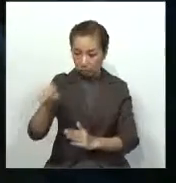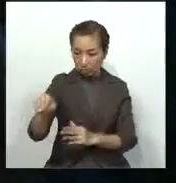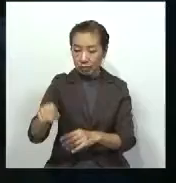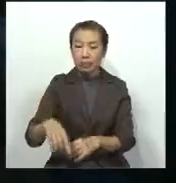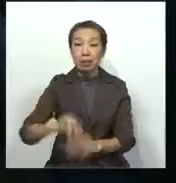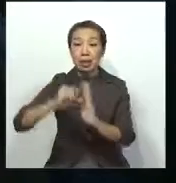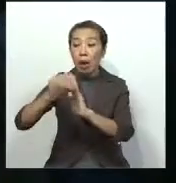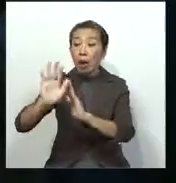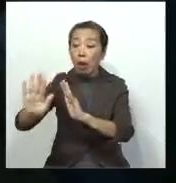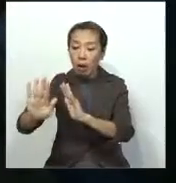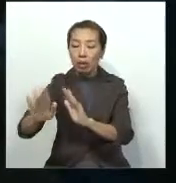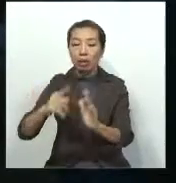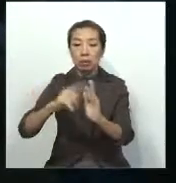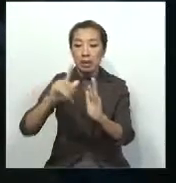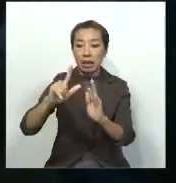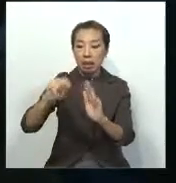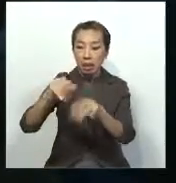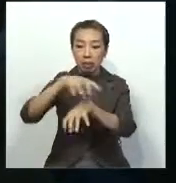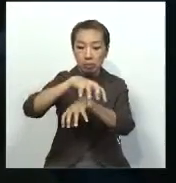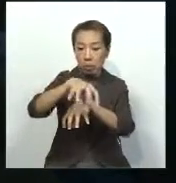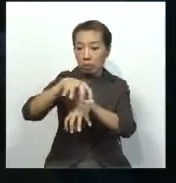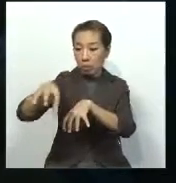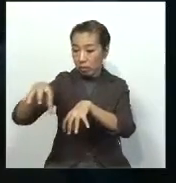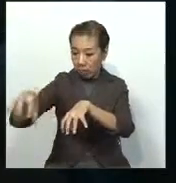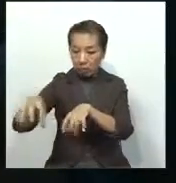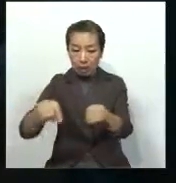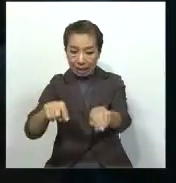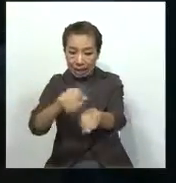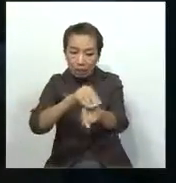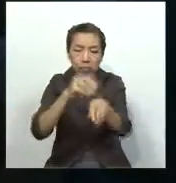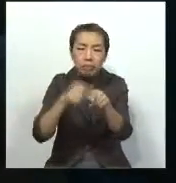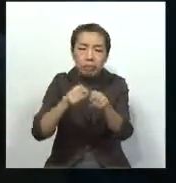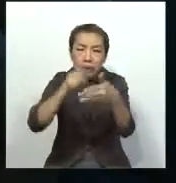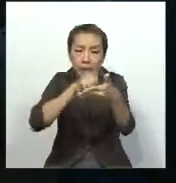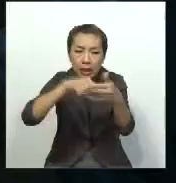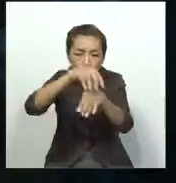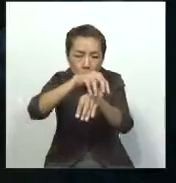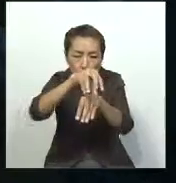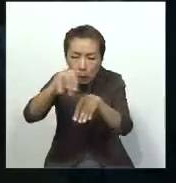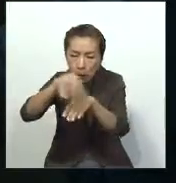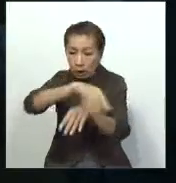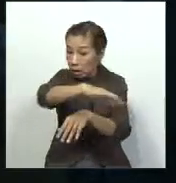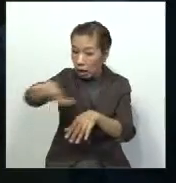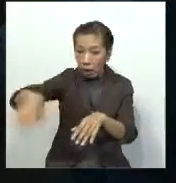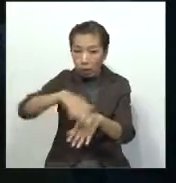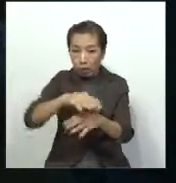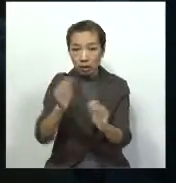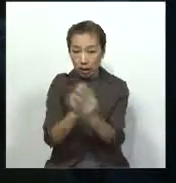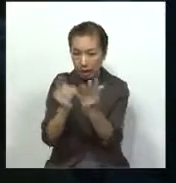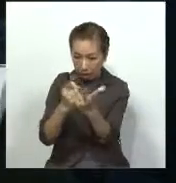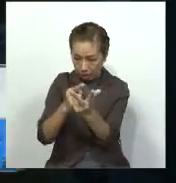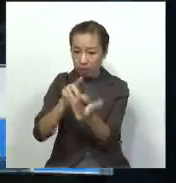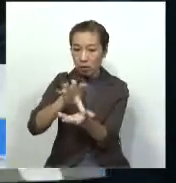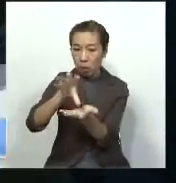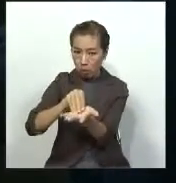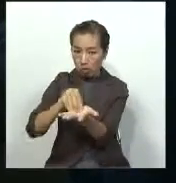ยเลือกตั้งของทุกเขตเลือกตั้งที่จังหวัดได้รับแล้วส่งมาที่กกต.ส่วนกลางเพื่อที่จะตรวจสอบและภาพรวมทั้งหมด